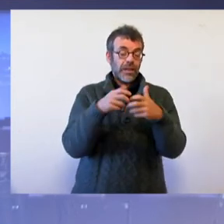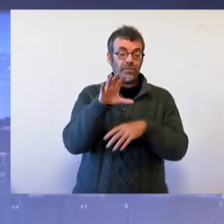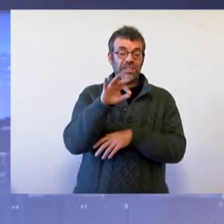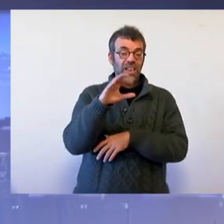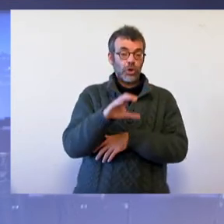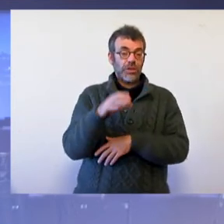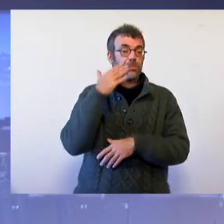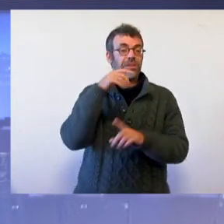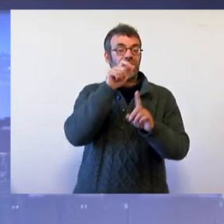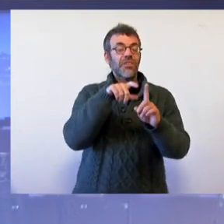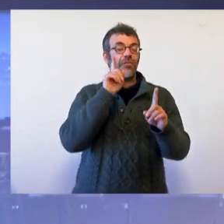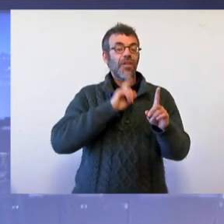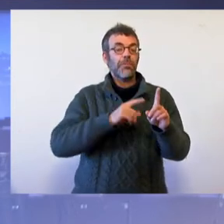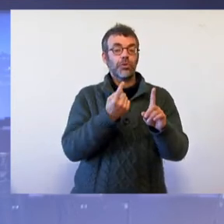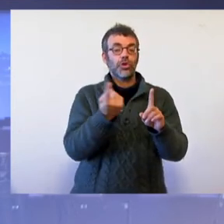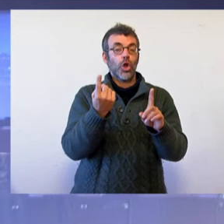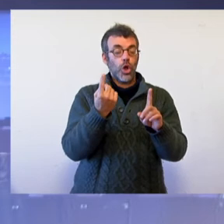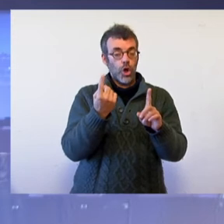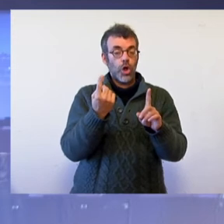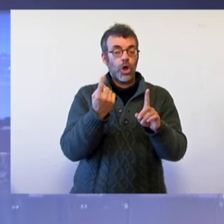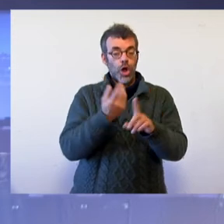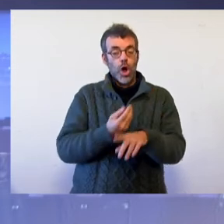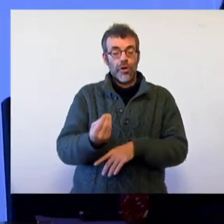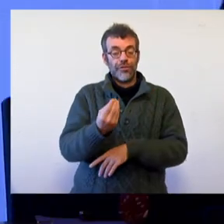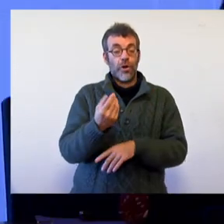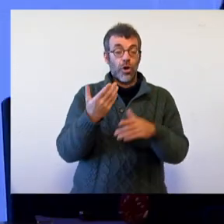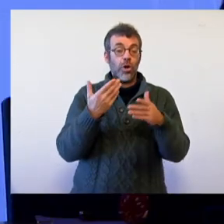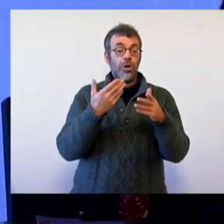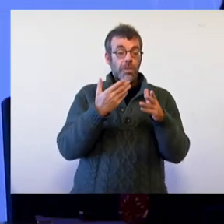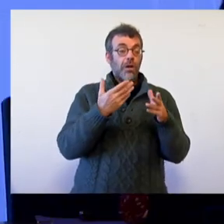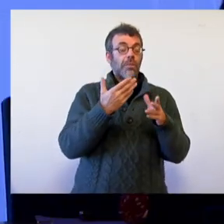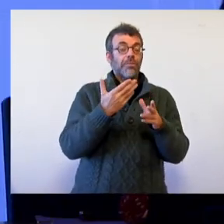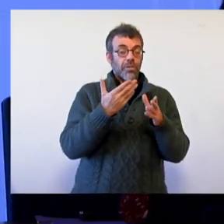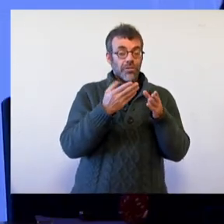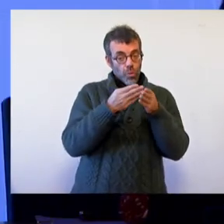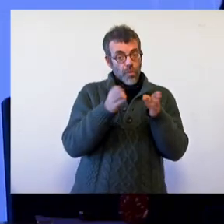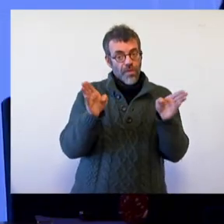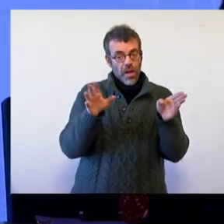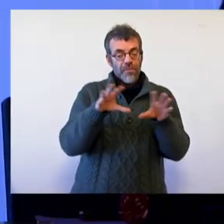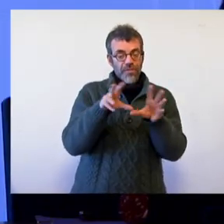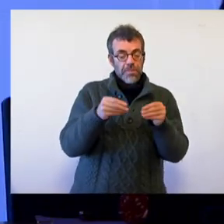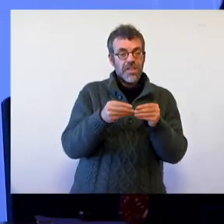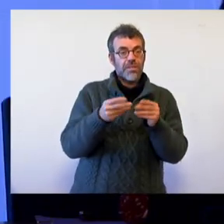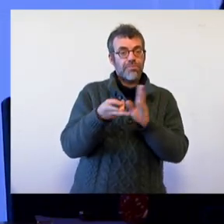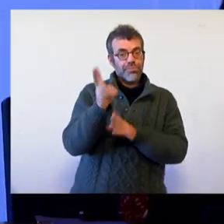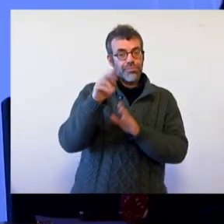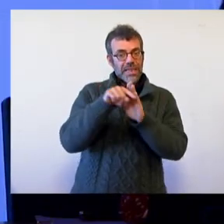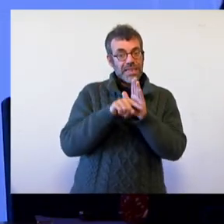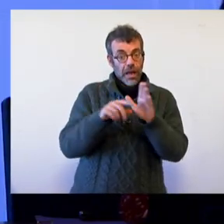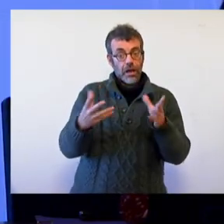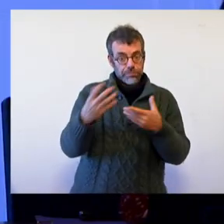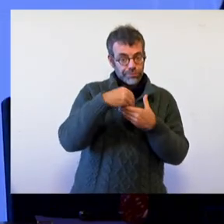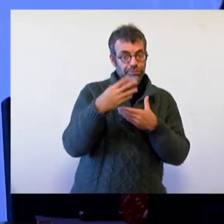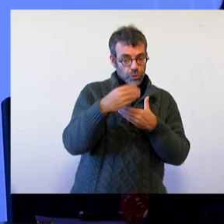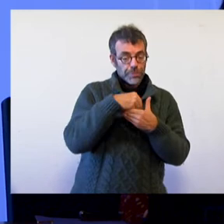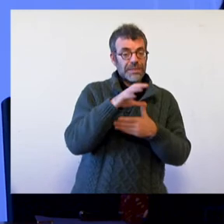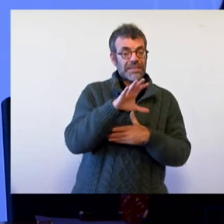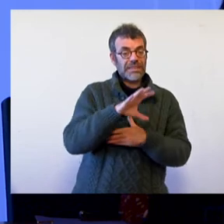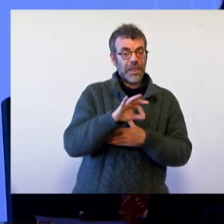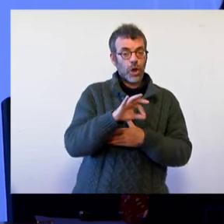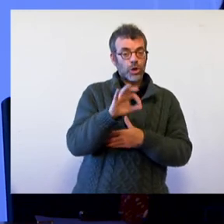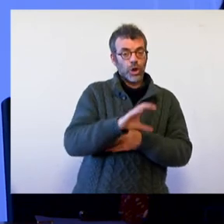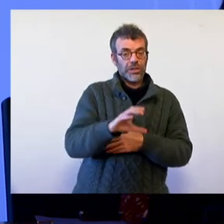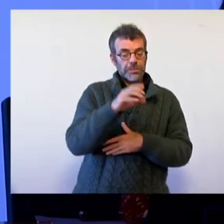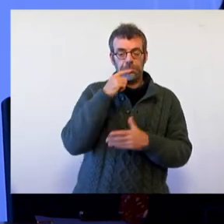avec enfants est une grande fierté. Je sais que vous avez beaucoup d'élus à la restauration qui viennent voir comment on le met